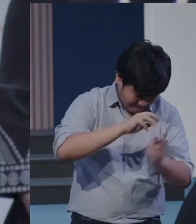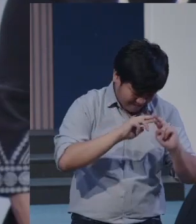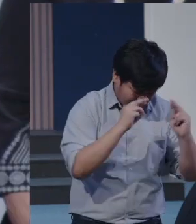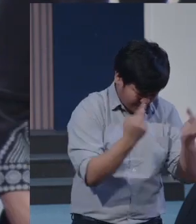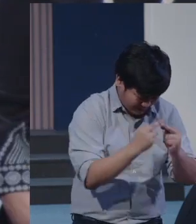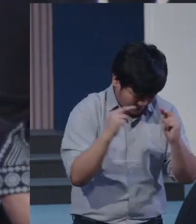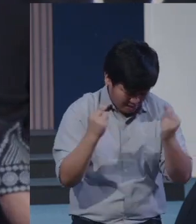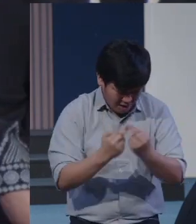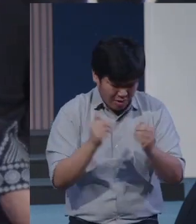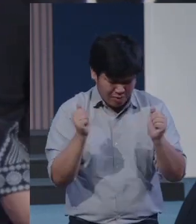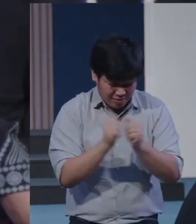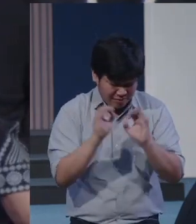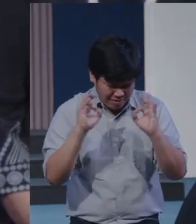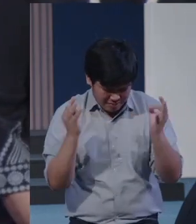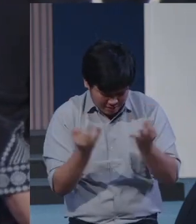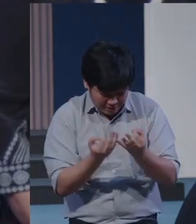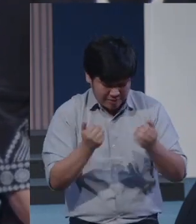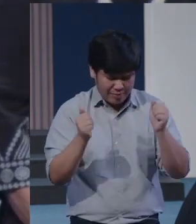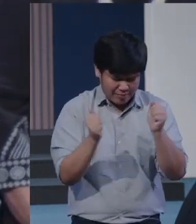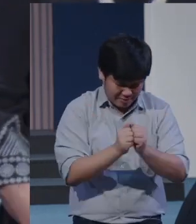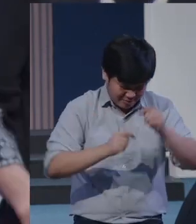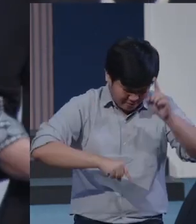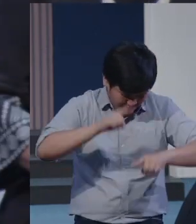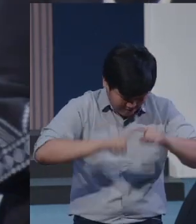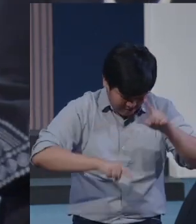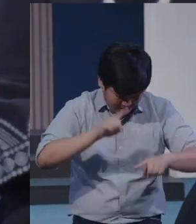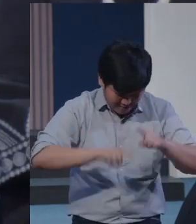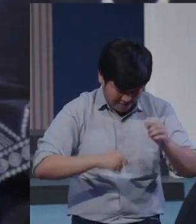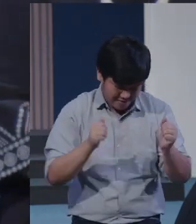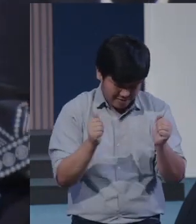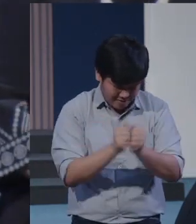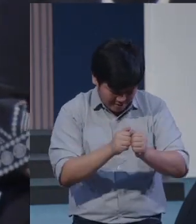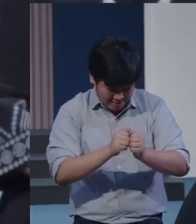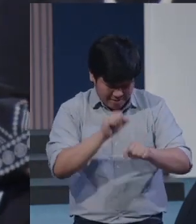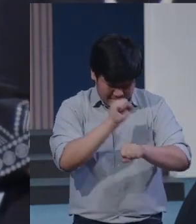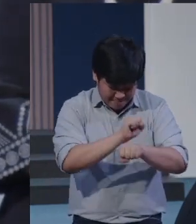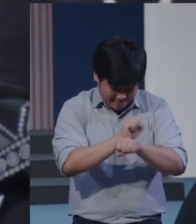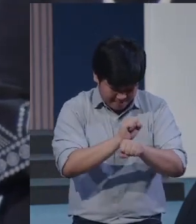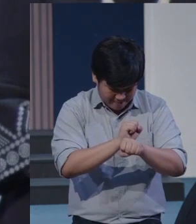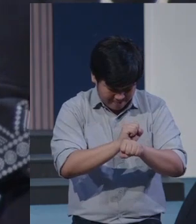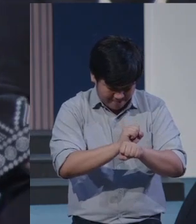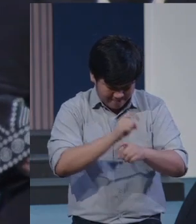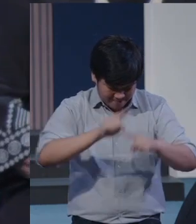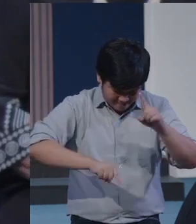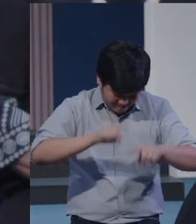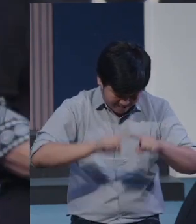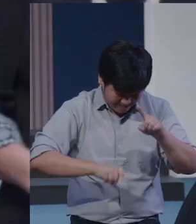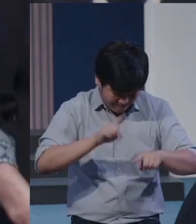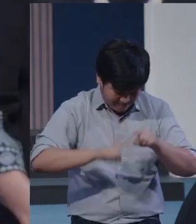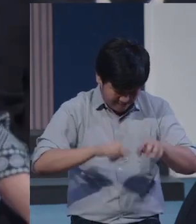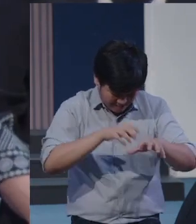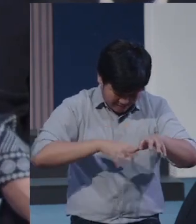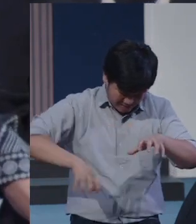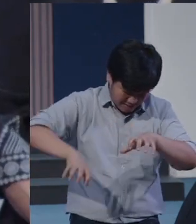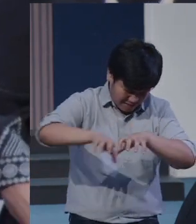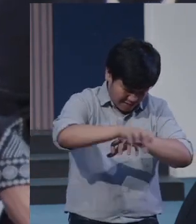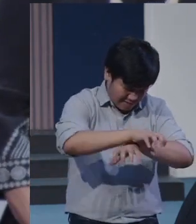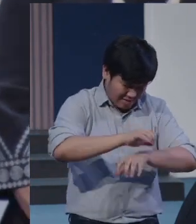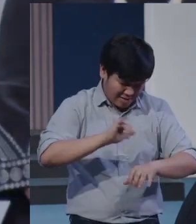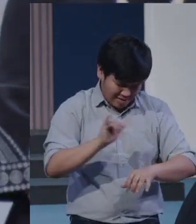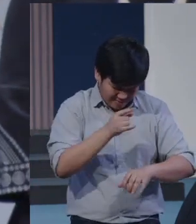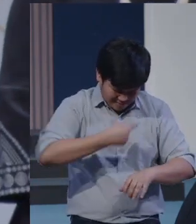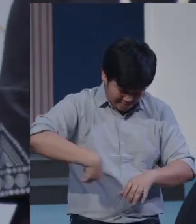sambahayan sa aming mga kapitbahay sa aming mga kapatid sa pananampalataya na kasama namin dito